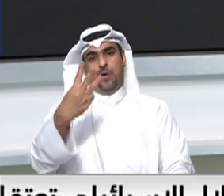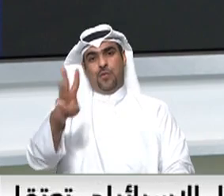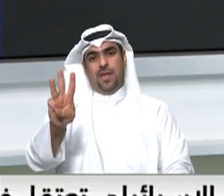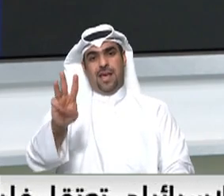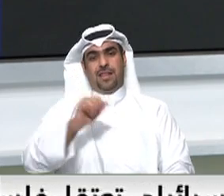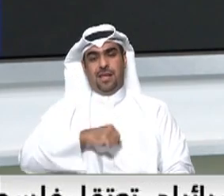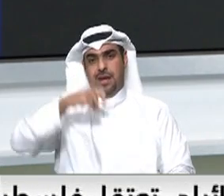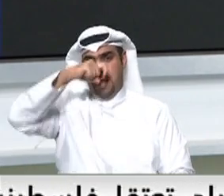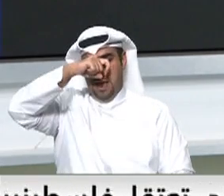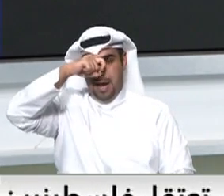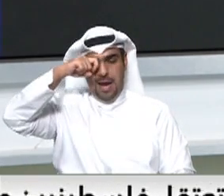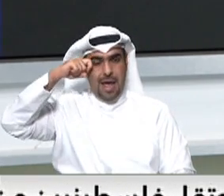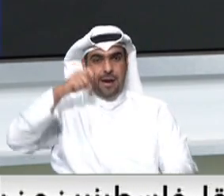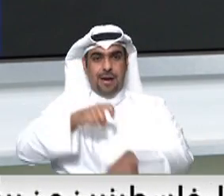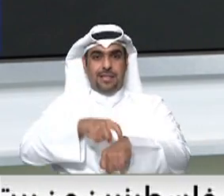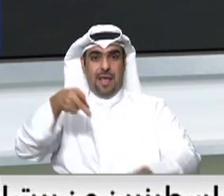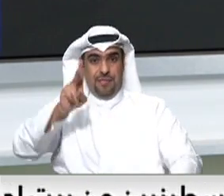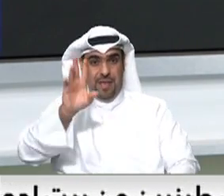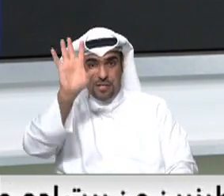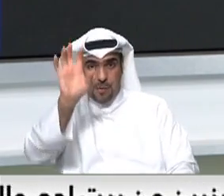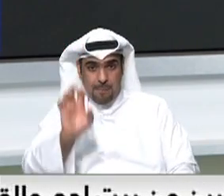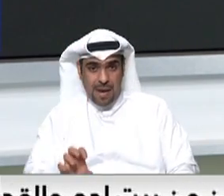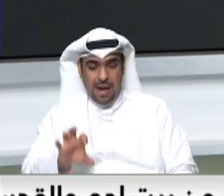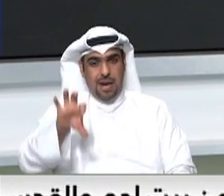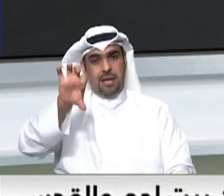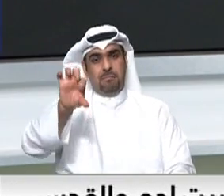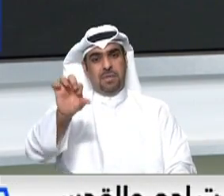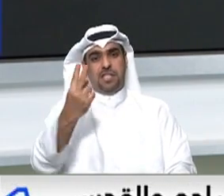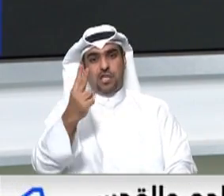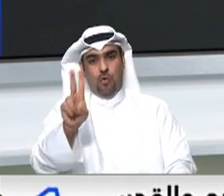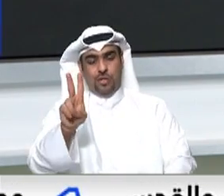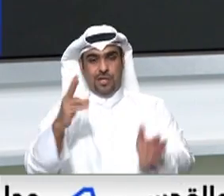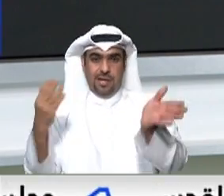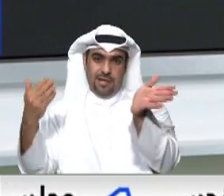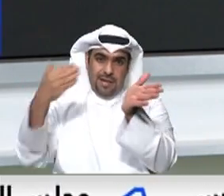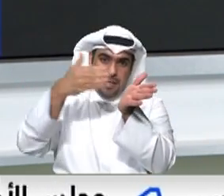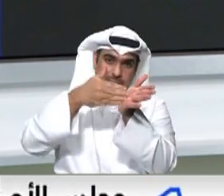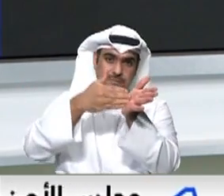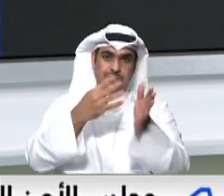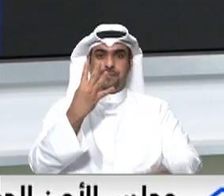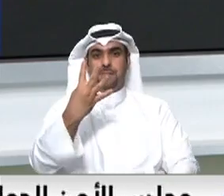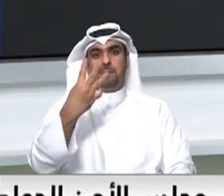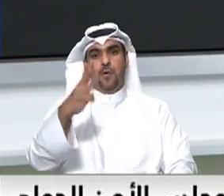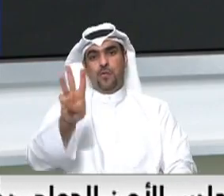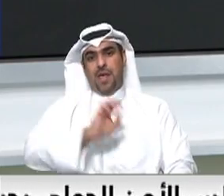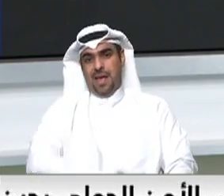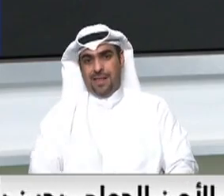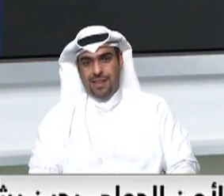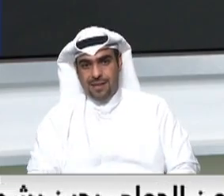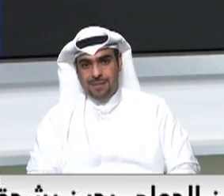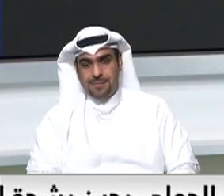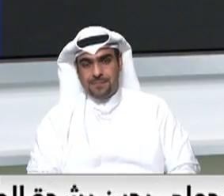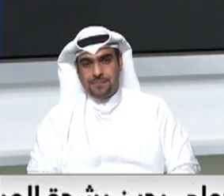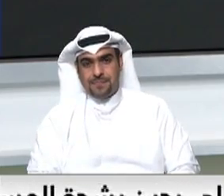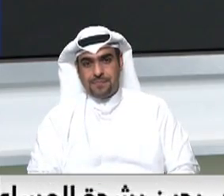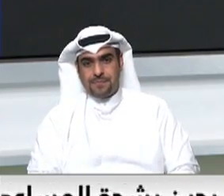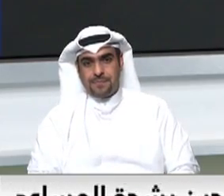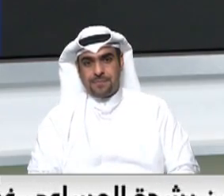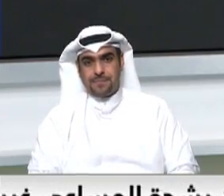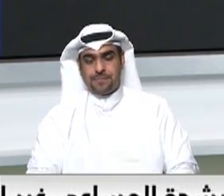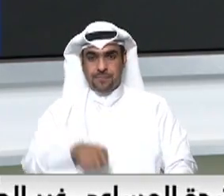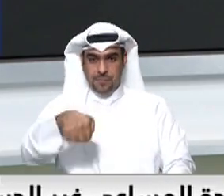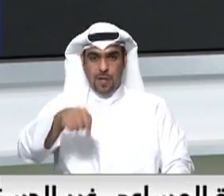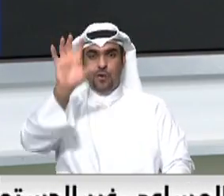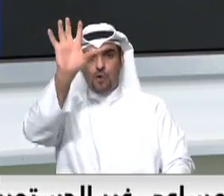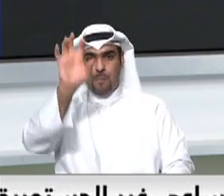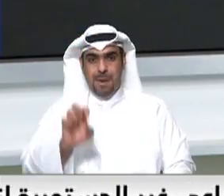للساعه 12 تتراوح ما بين 29 الى 32 وال 34 درجه مئويه في اغلب المناطق والليله البحر